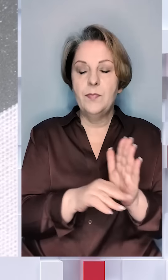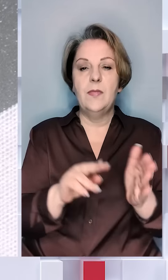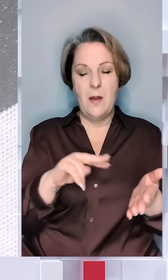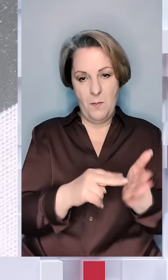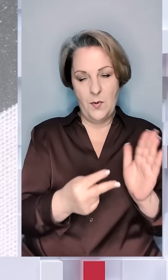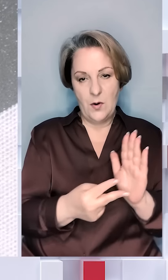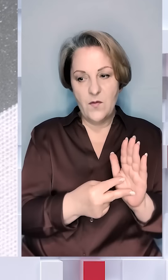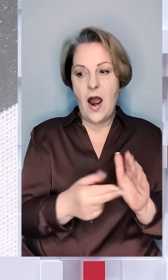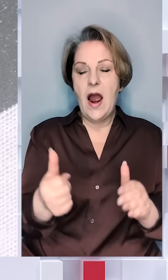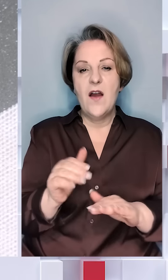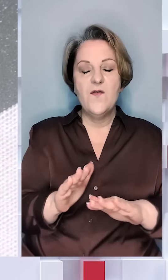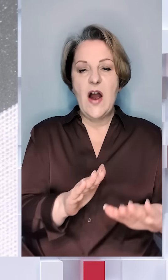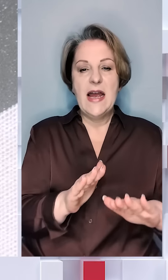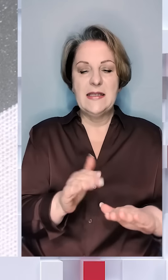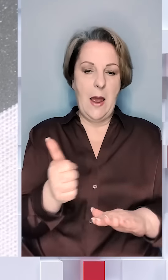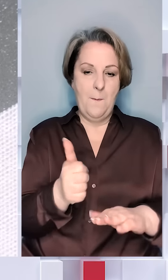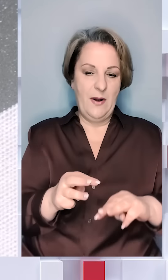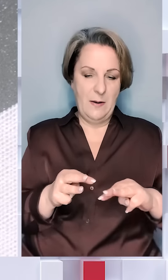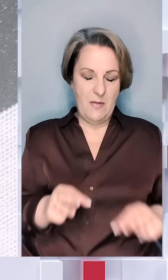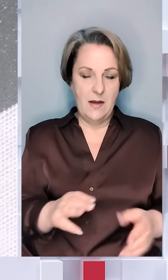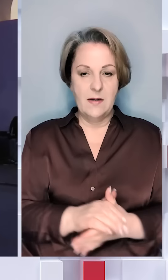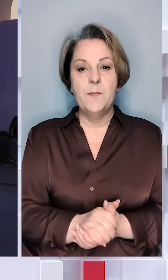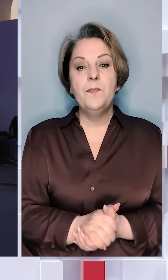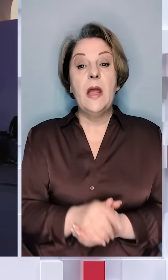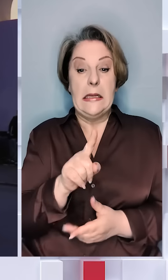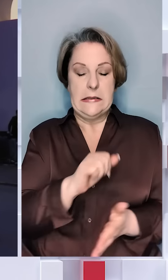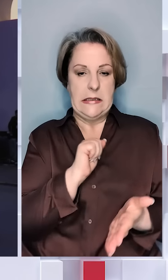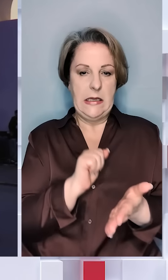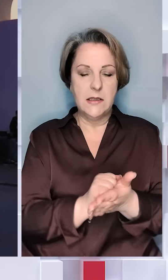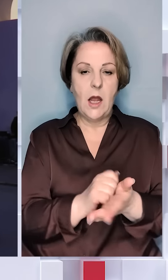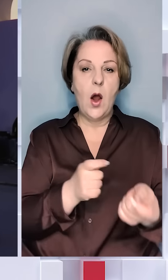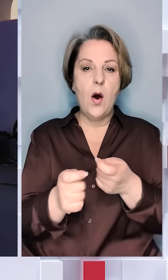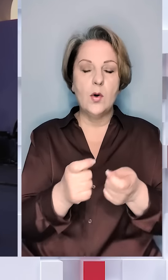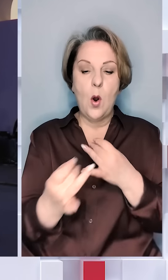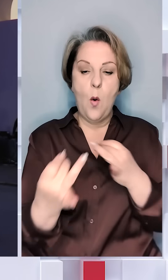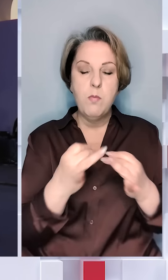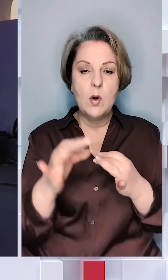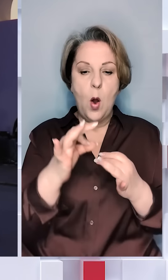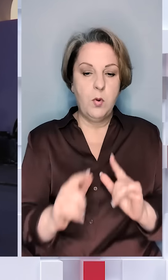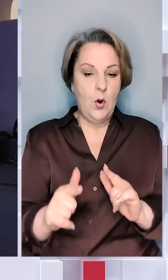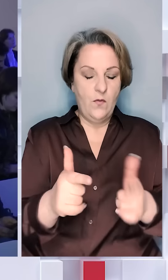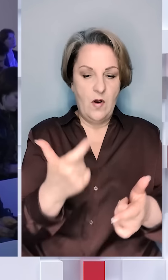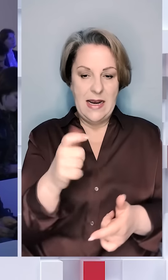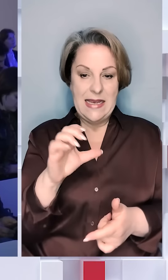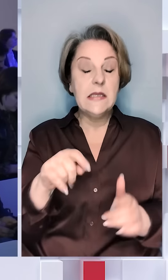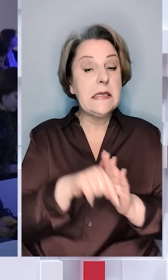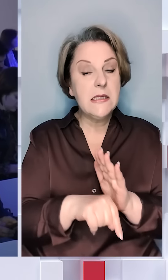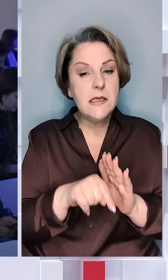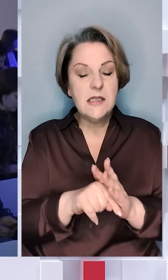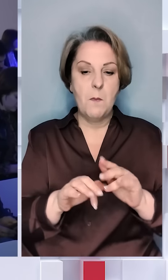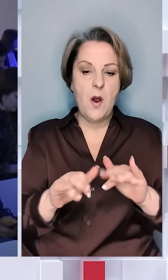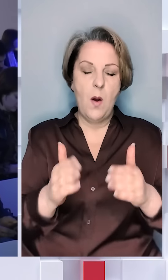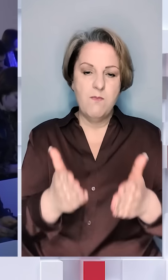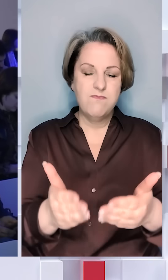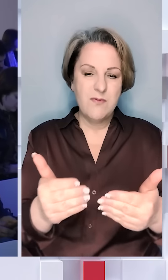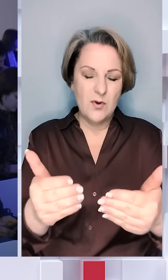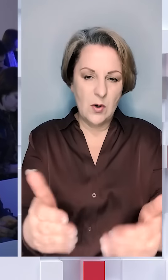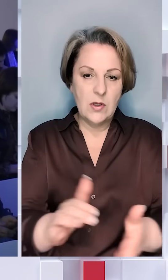віце-прем'єрка із питань євроінтеграції Ольга Стефанішина. Цей документ регулює перемови про вступ, їхній зміст та